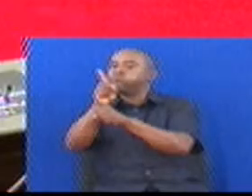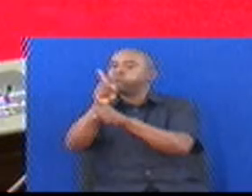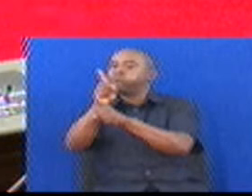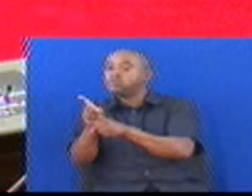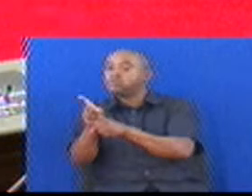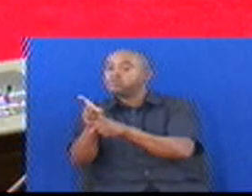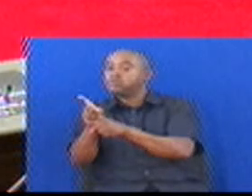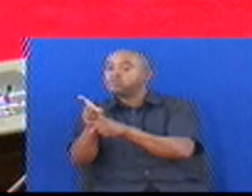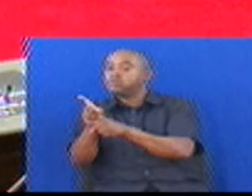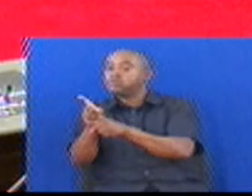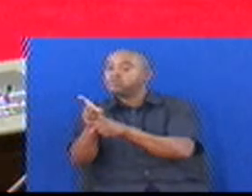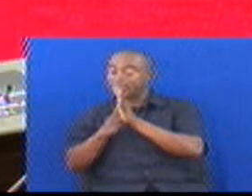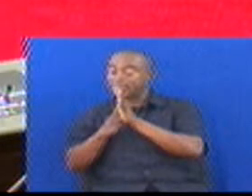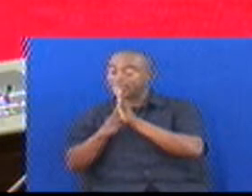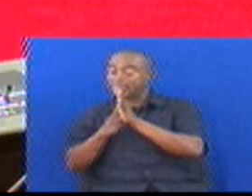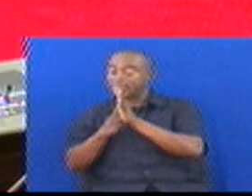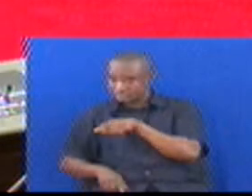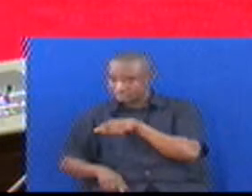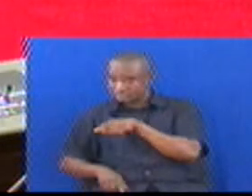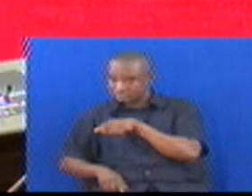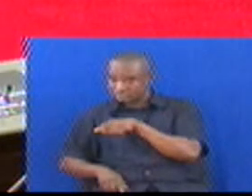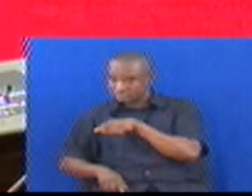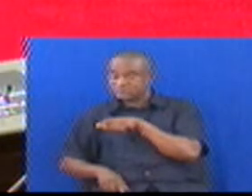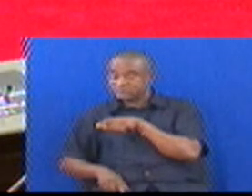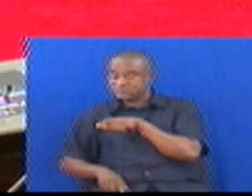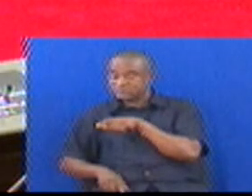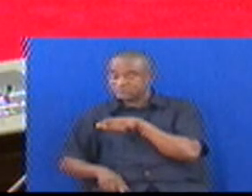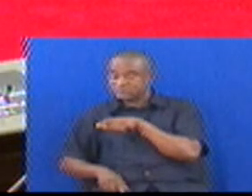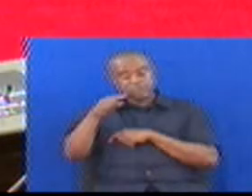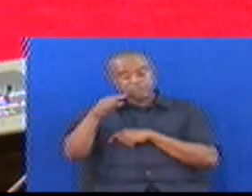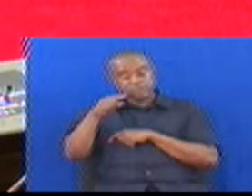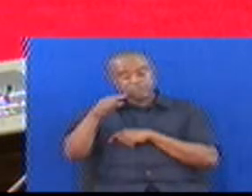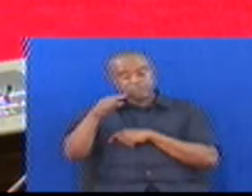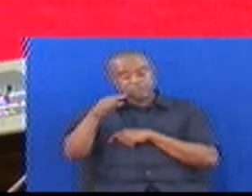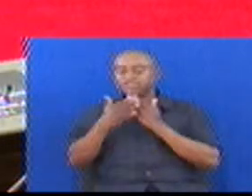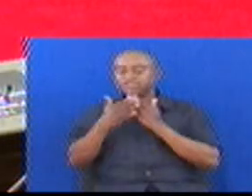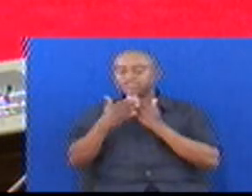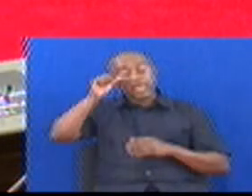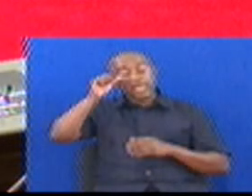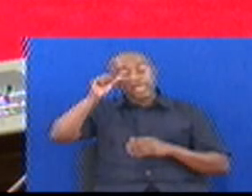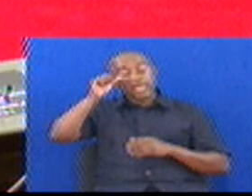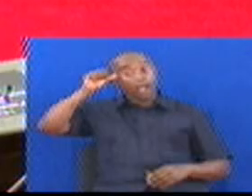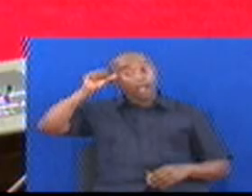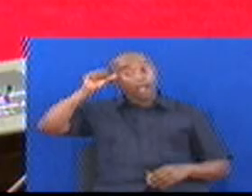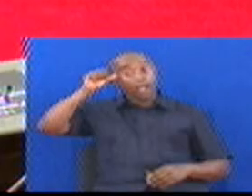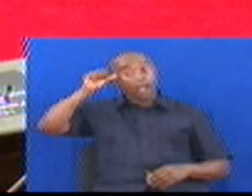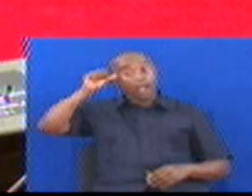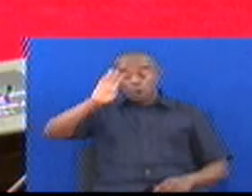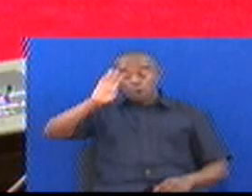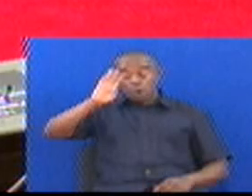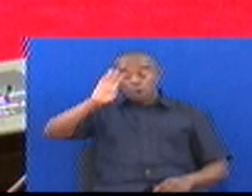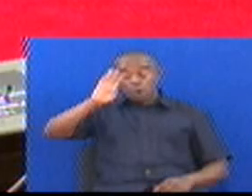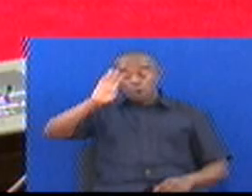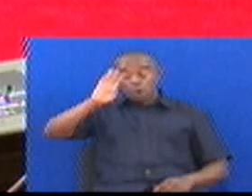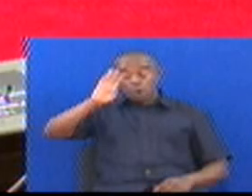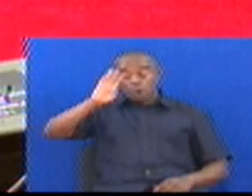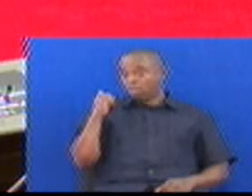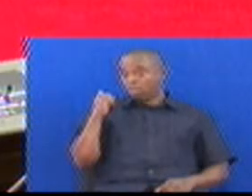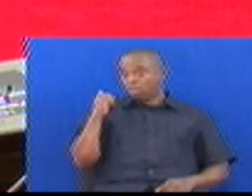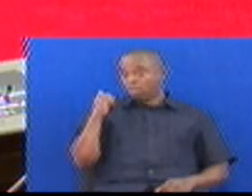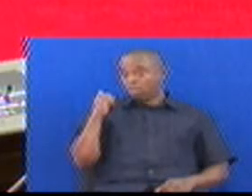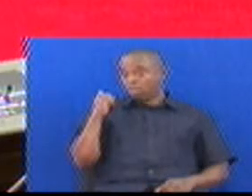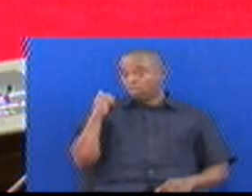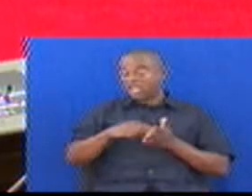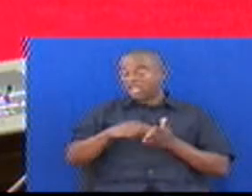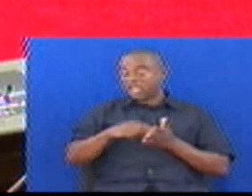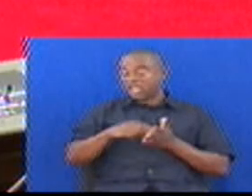vya corona au kwa kifupi ulianzia nchini China mwishoni mwa mwaka 2019 na kusambaa